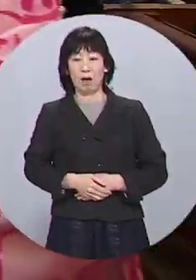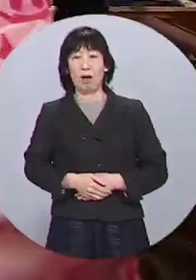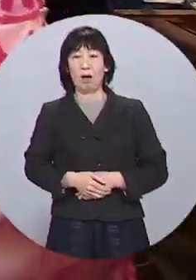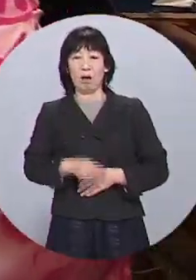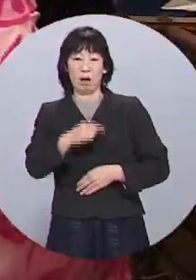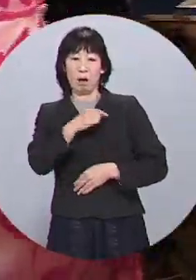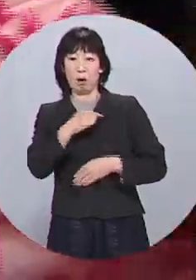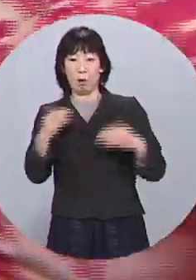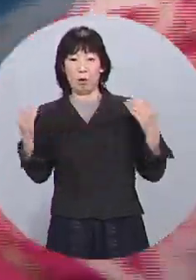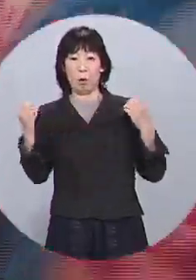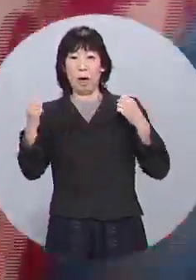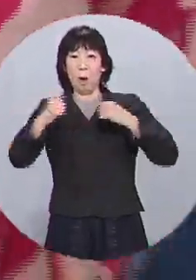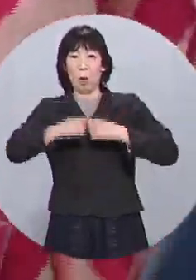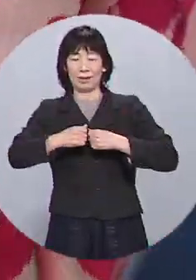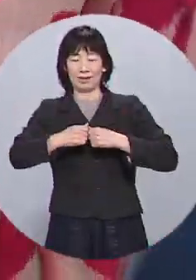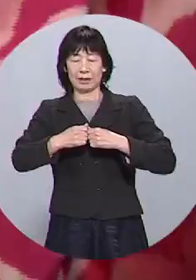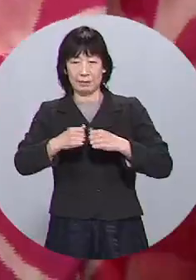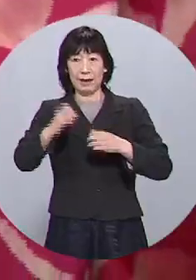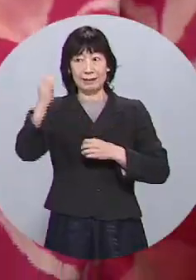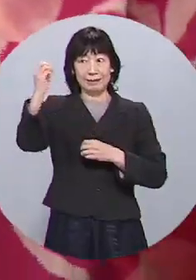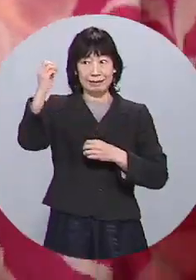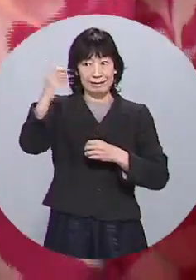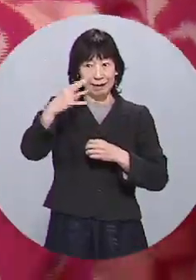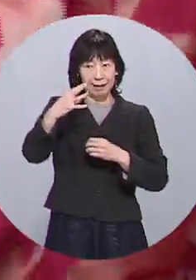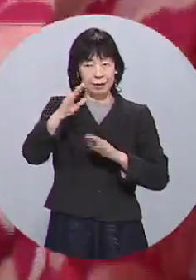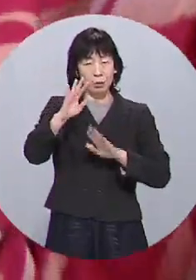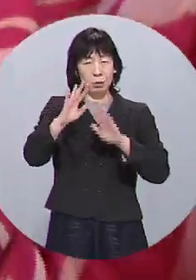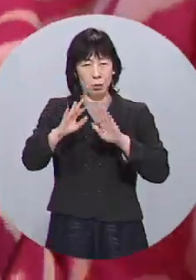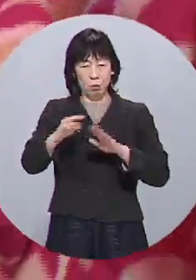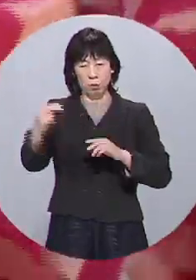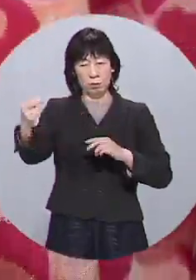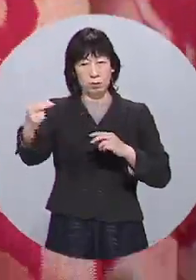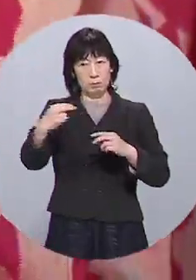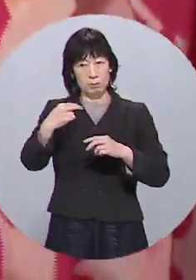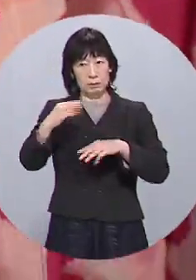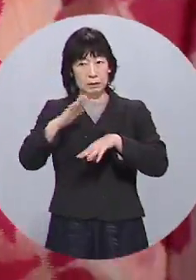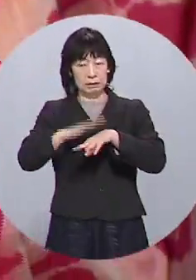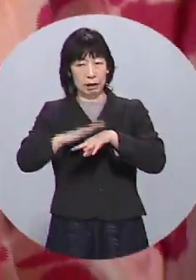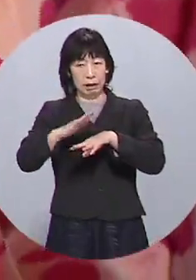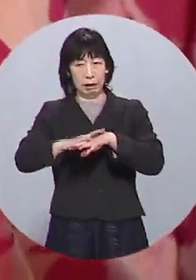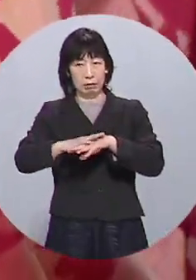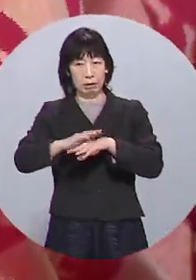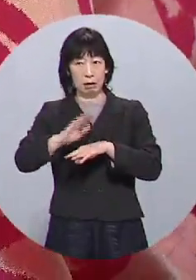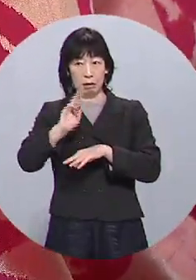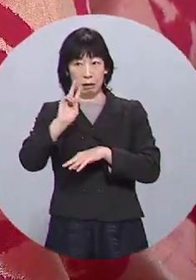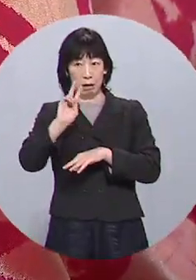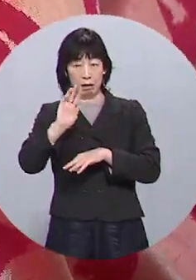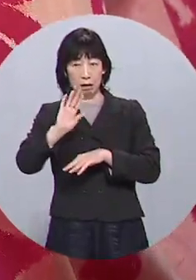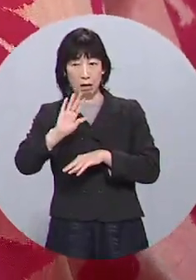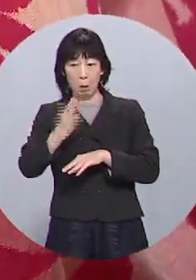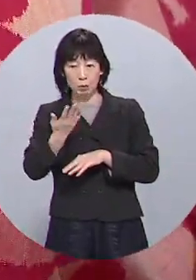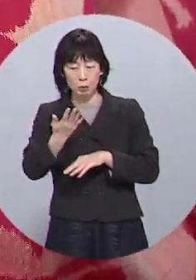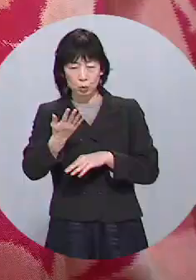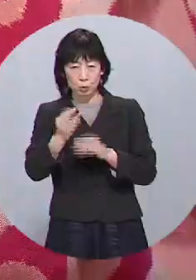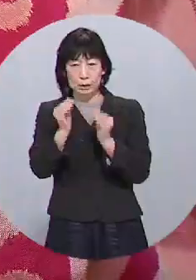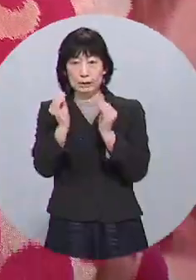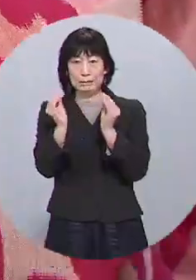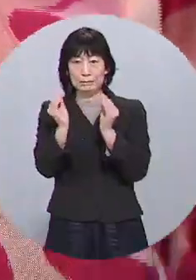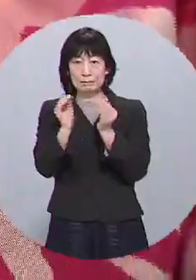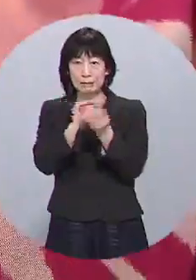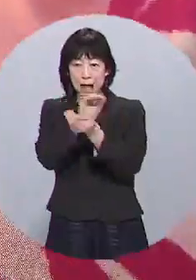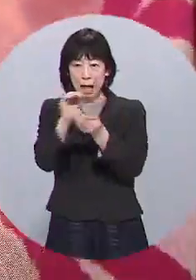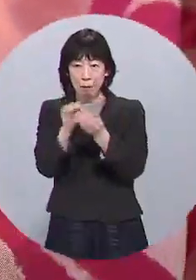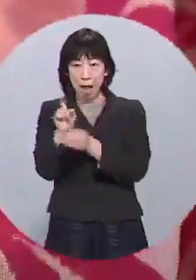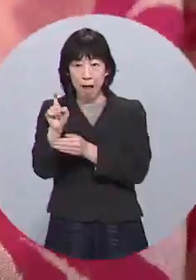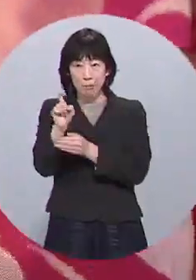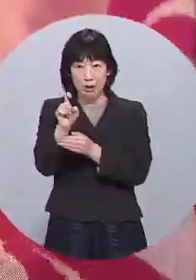ちょっとこう光の加減によって、はい、見え方が変わる玉虫効果。 あ、わかります。 はい、すご